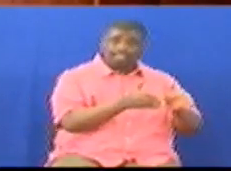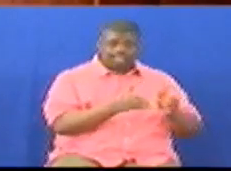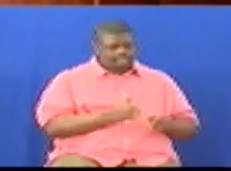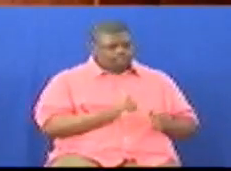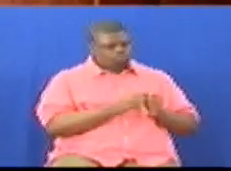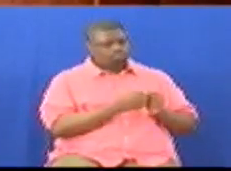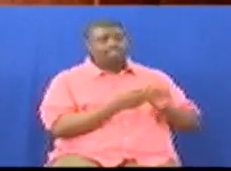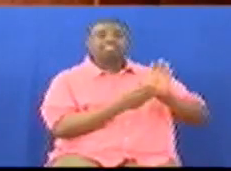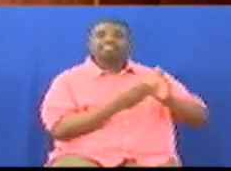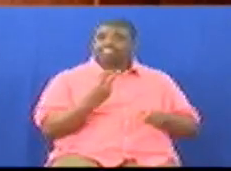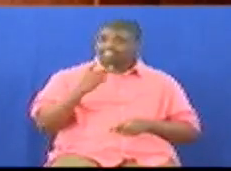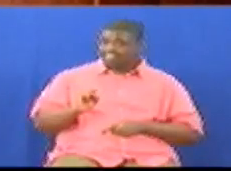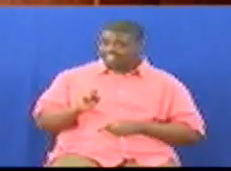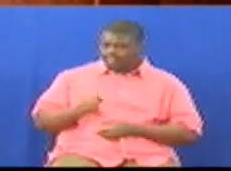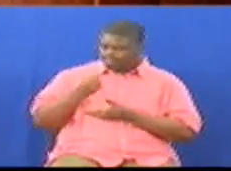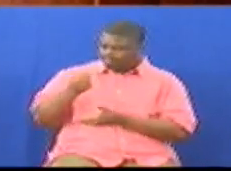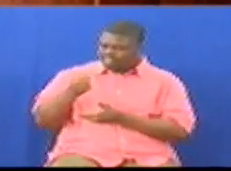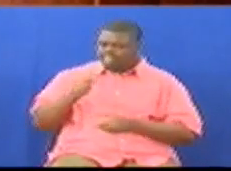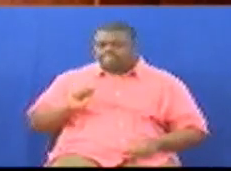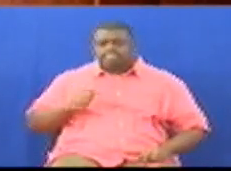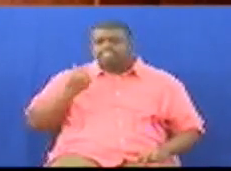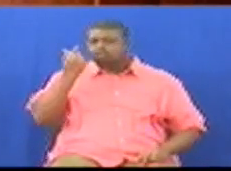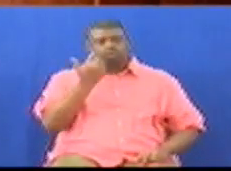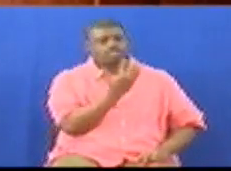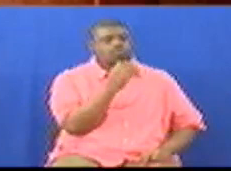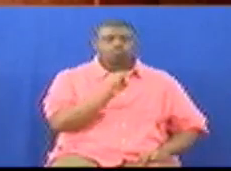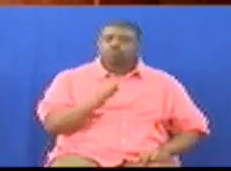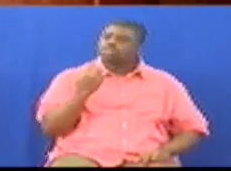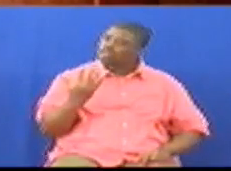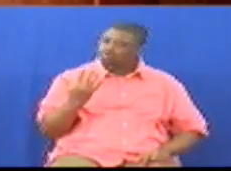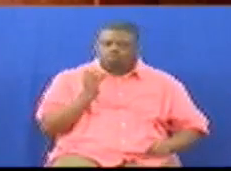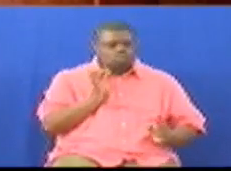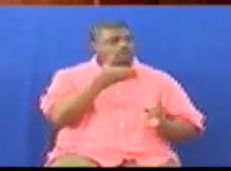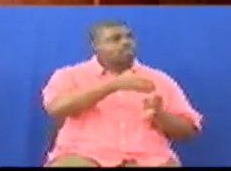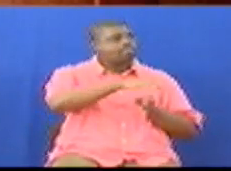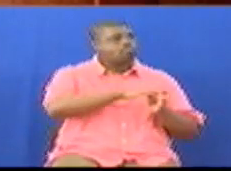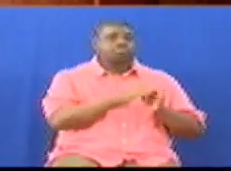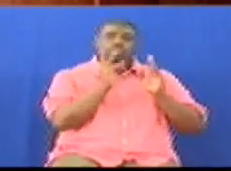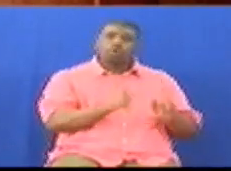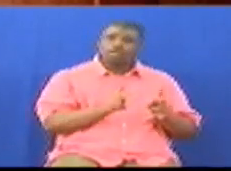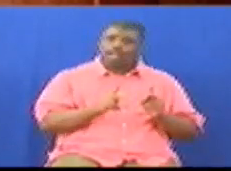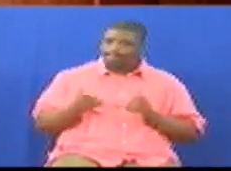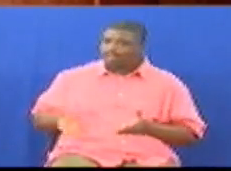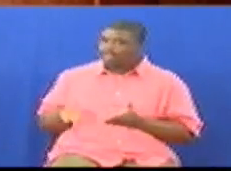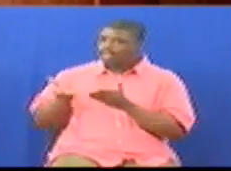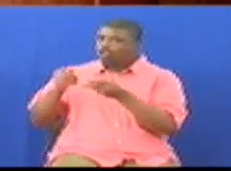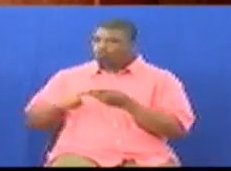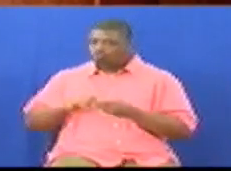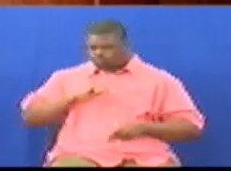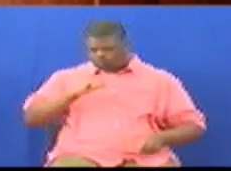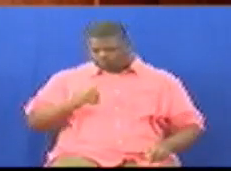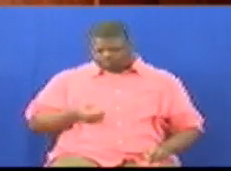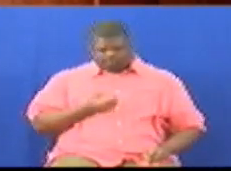2020 ziliidhinishwa bajeti ya shilingi trilioni 5.5 kwa ajili ya matumizi ya kawaida na maendeleo. Hadi Februari